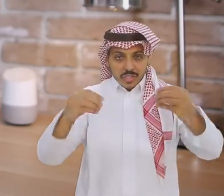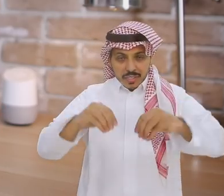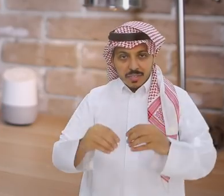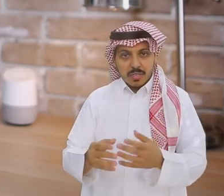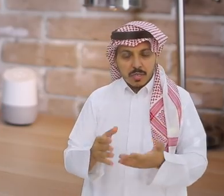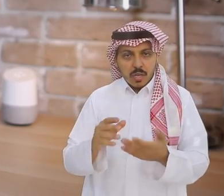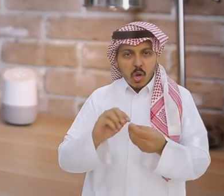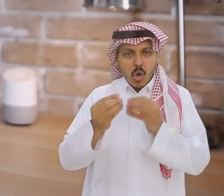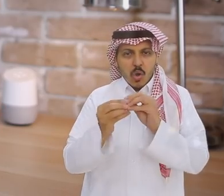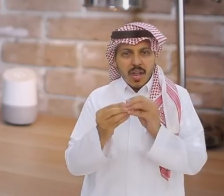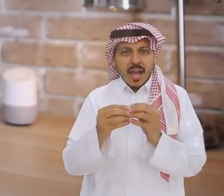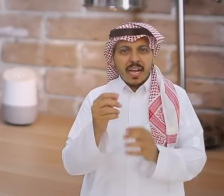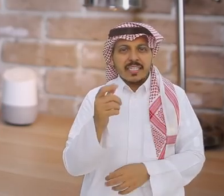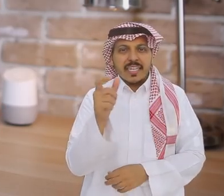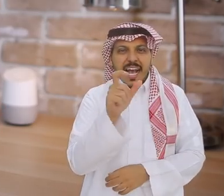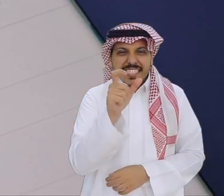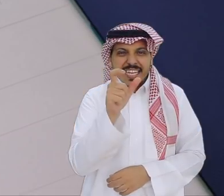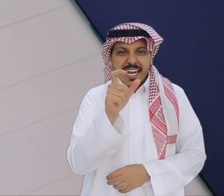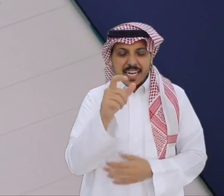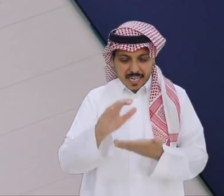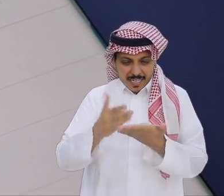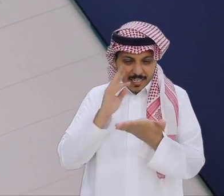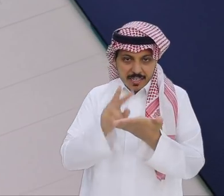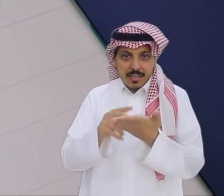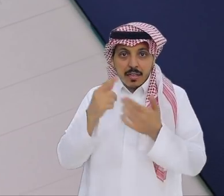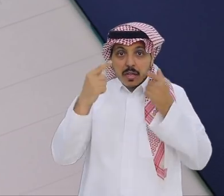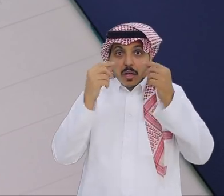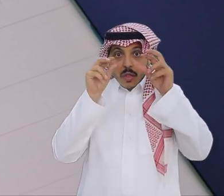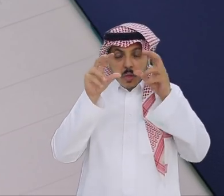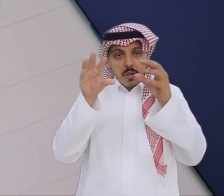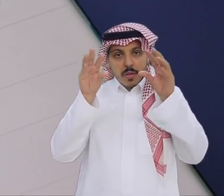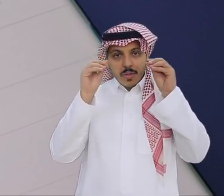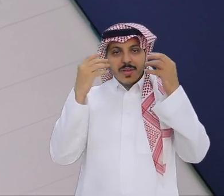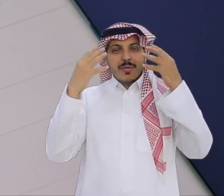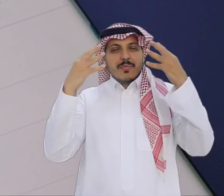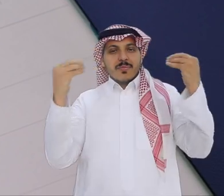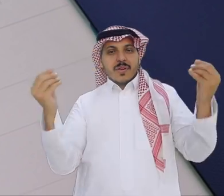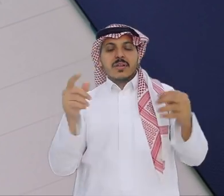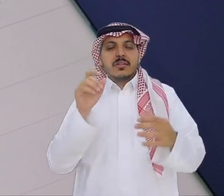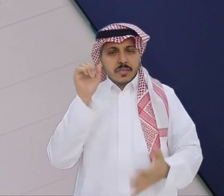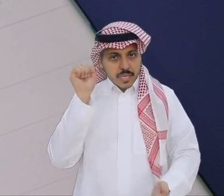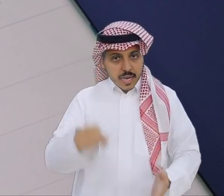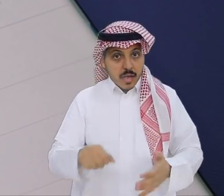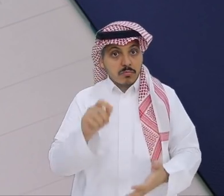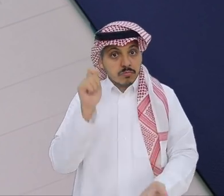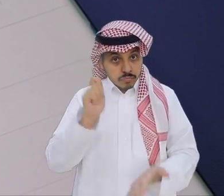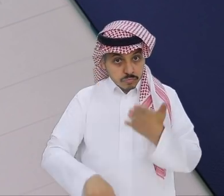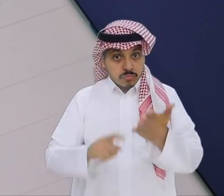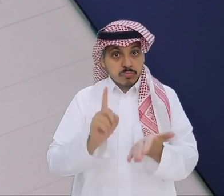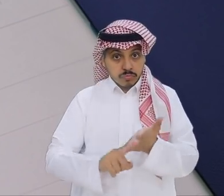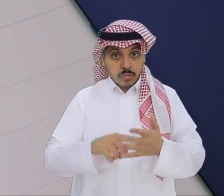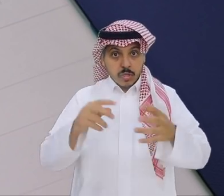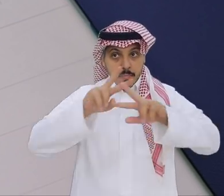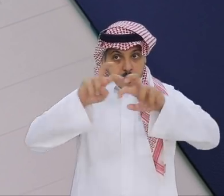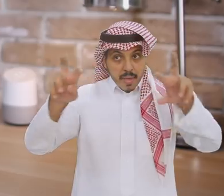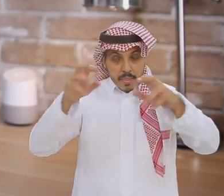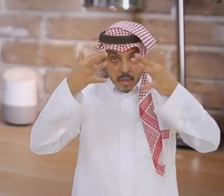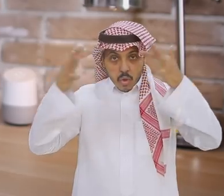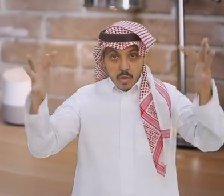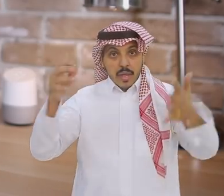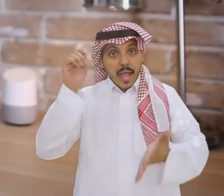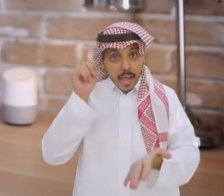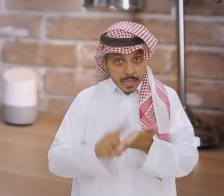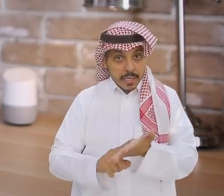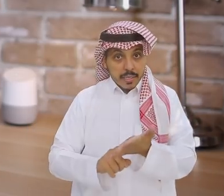الفلاتر اللي قاعدة تطلع في الشاشات اللي يقول لك يشيل الإضاءة الزرقاء وتريح العين أكثر، إلى الحين نعم هذا الشيء ممكن، ولكن ما في دراسات تؤكد هذه